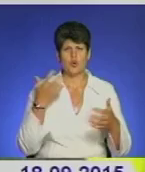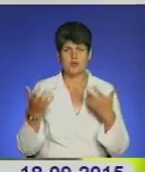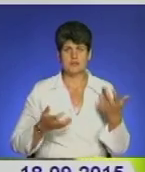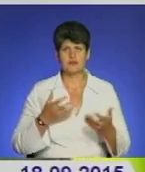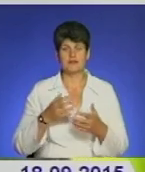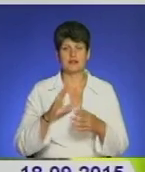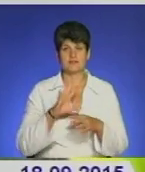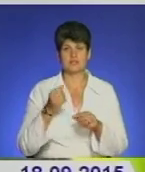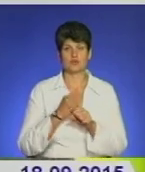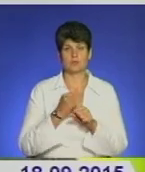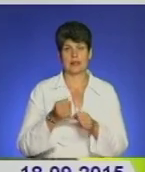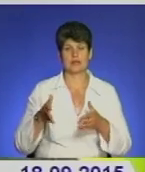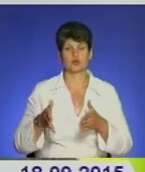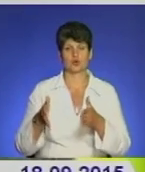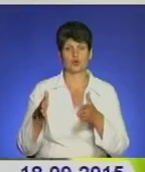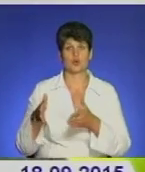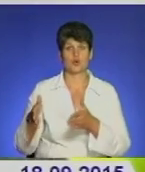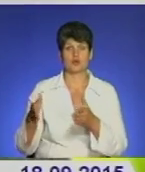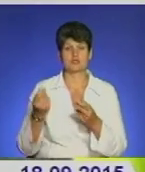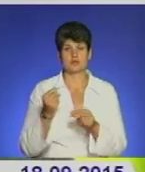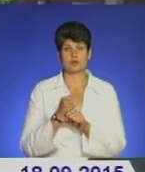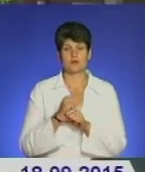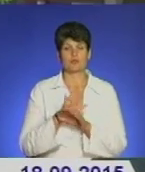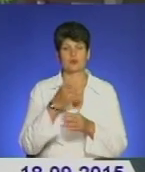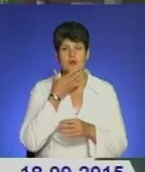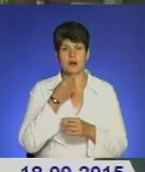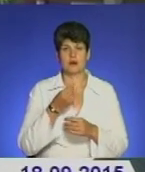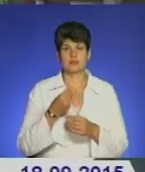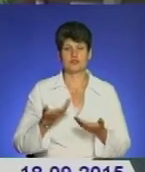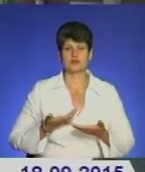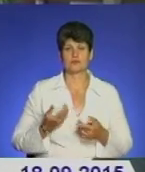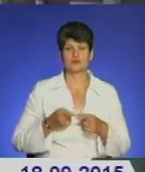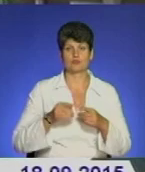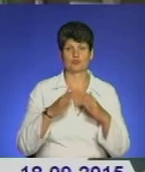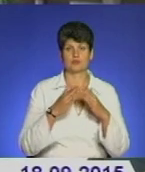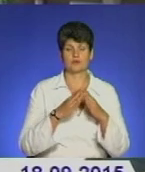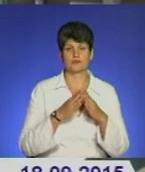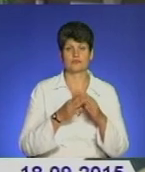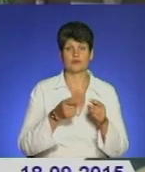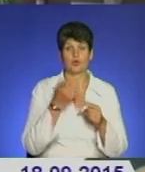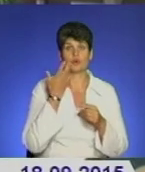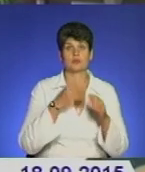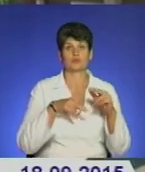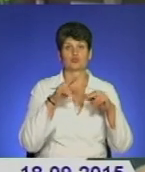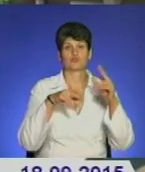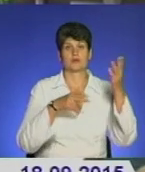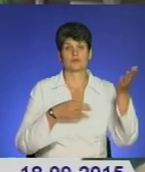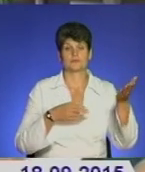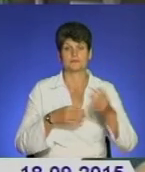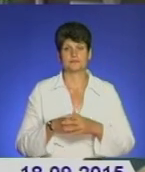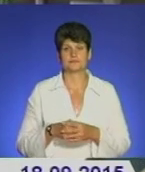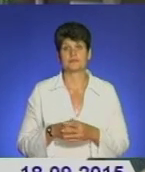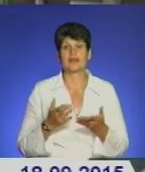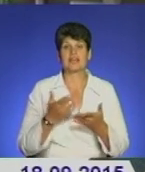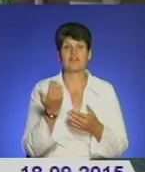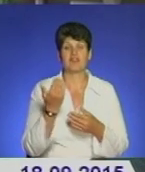вже зроблять дороги. Все тут буде роблять і буде гарно. Мешкаю в цьому будинку, відколи він побудований тут. Які